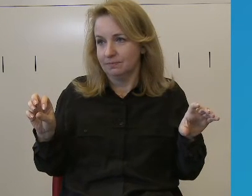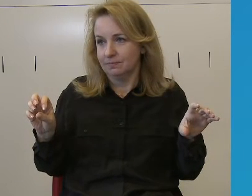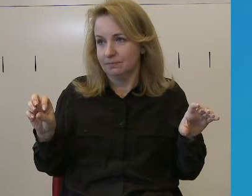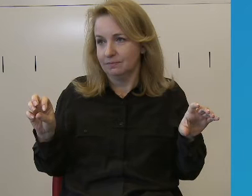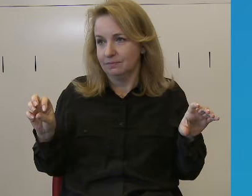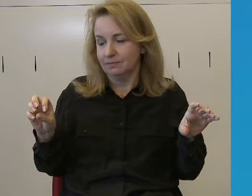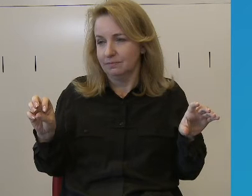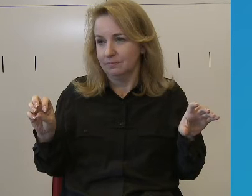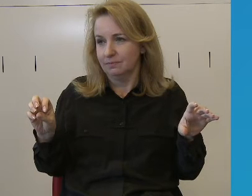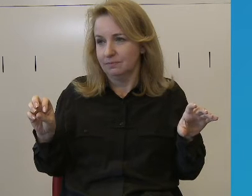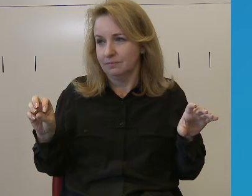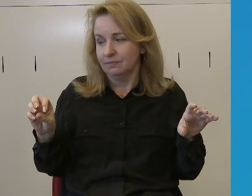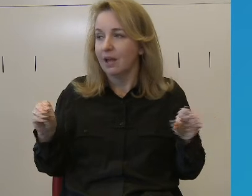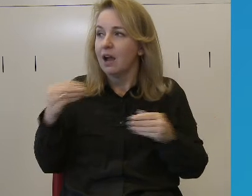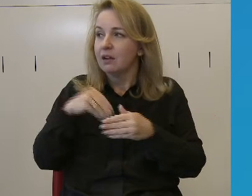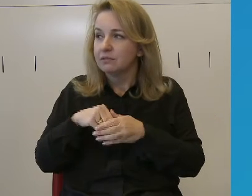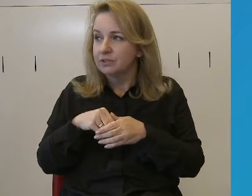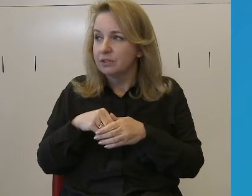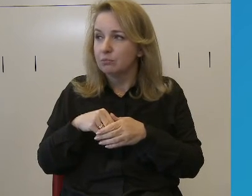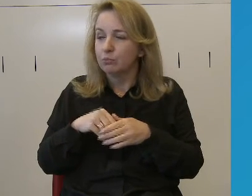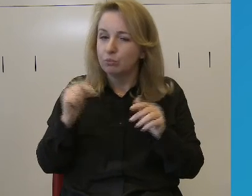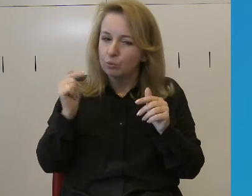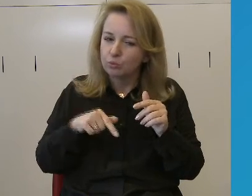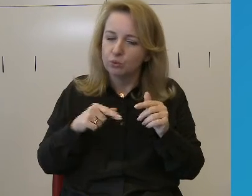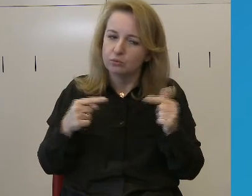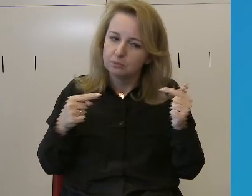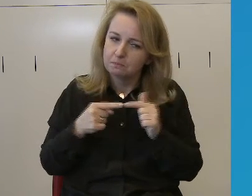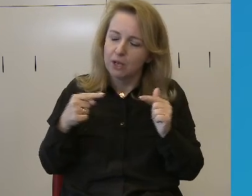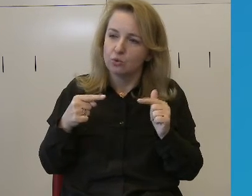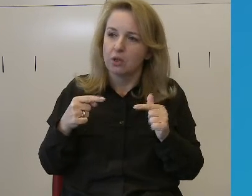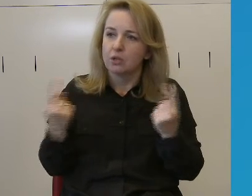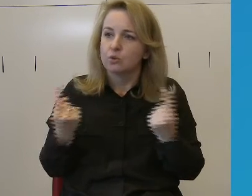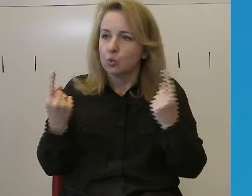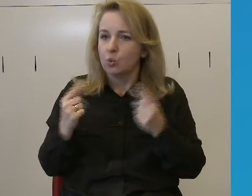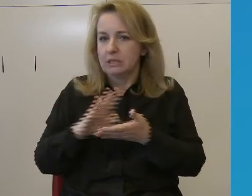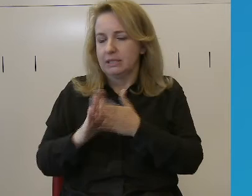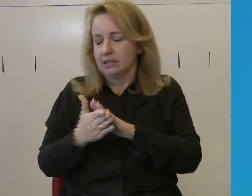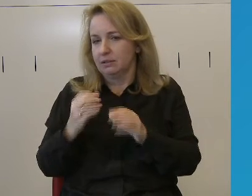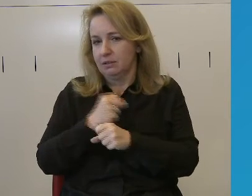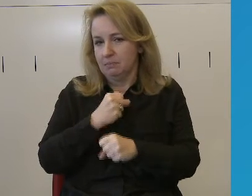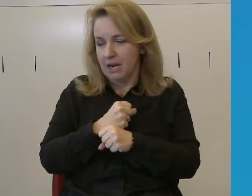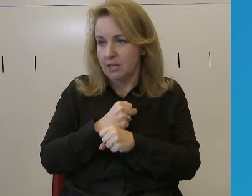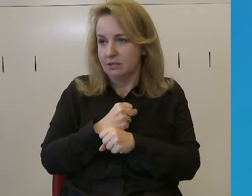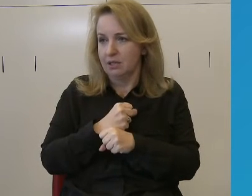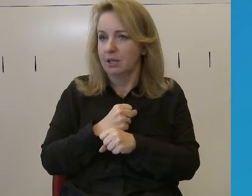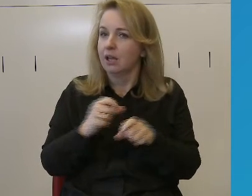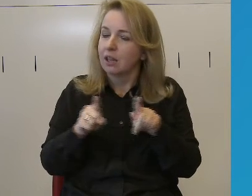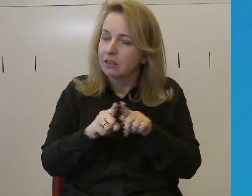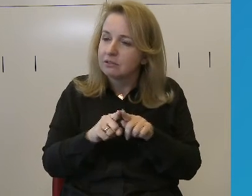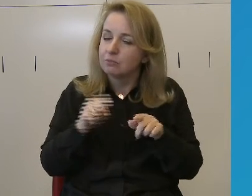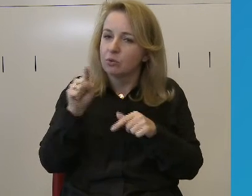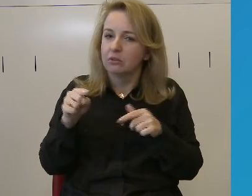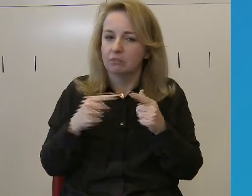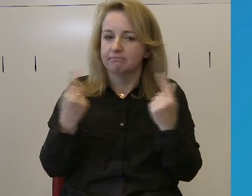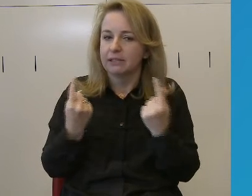Powinna być to edukacja zorientowana na aktualną sytuację na rynku pracy, ale też edukacja zorientowana na